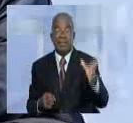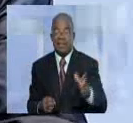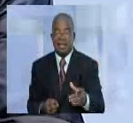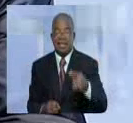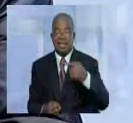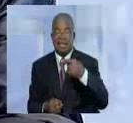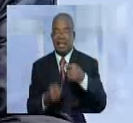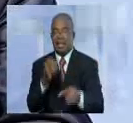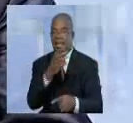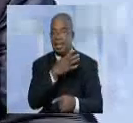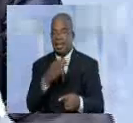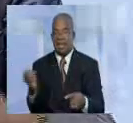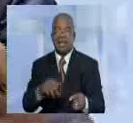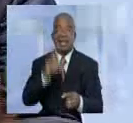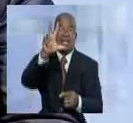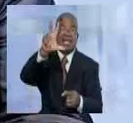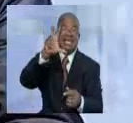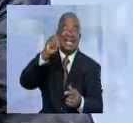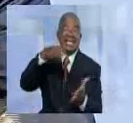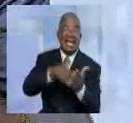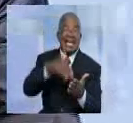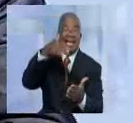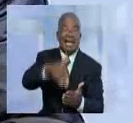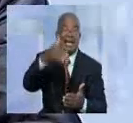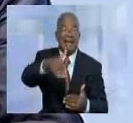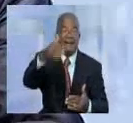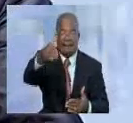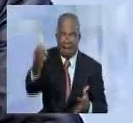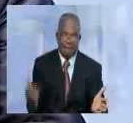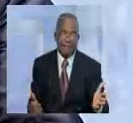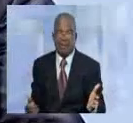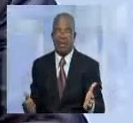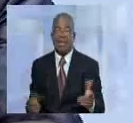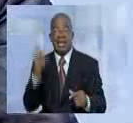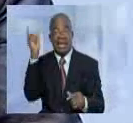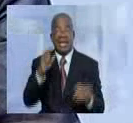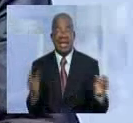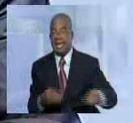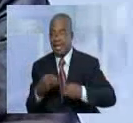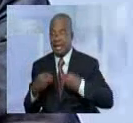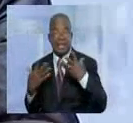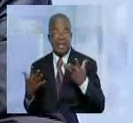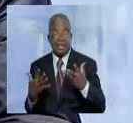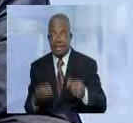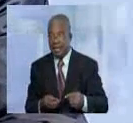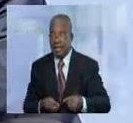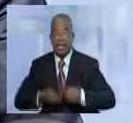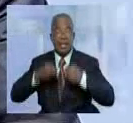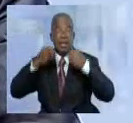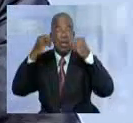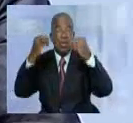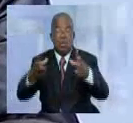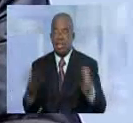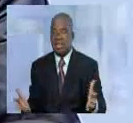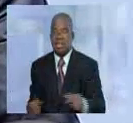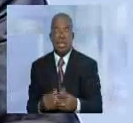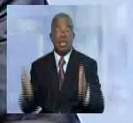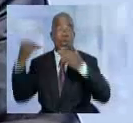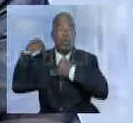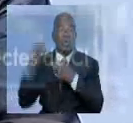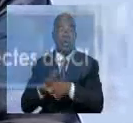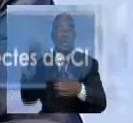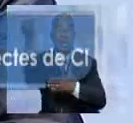et... est égal à 30 millions, toutes taxes comprises, doivent être dressées par un architecte inscrit au tableau de l'ordre de l'architecte de Côte